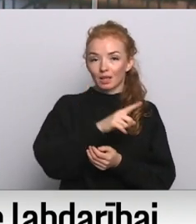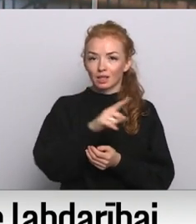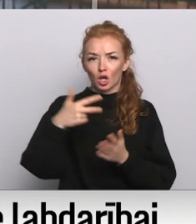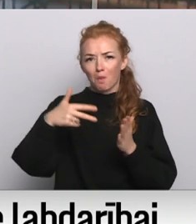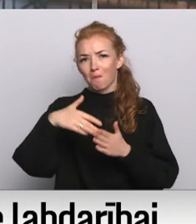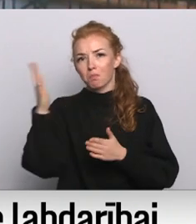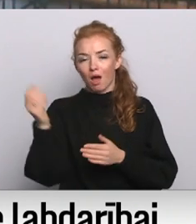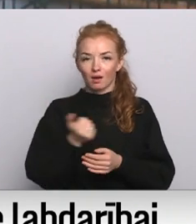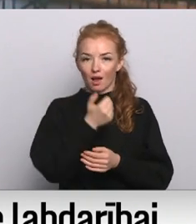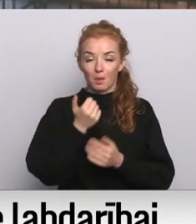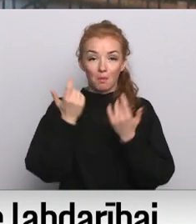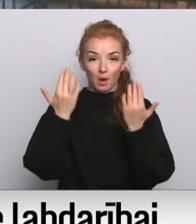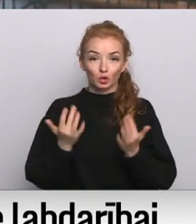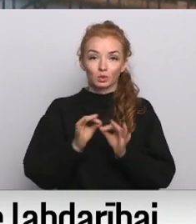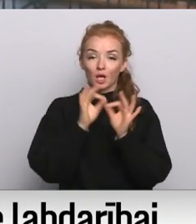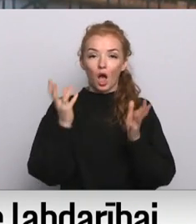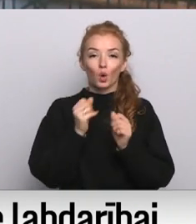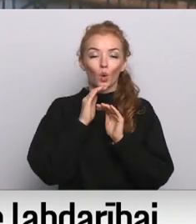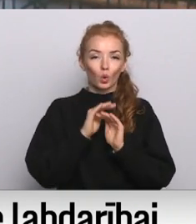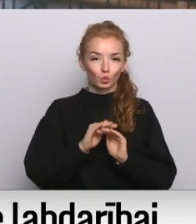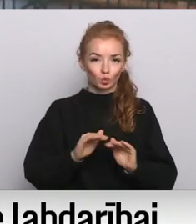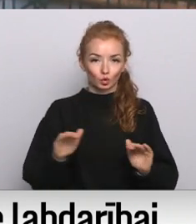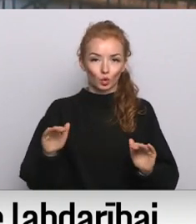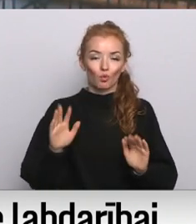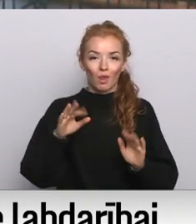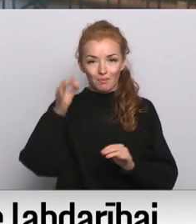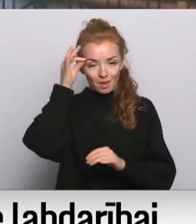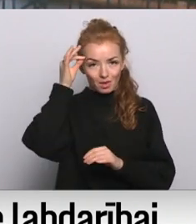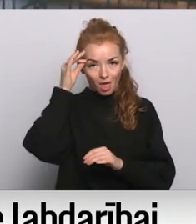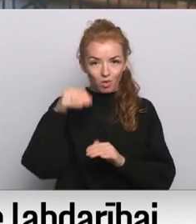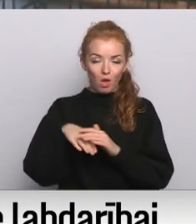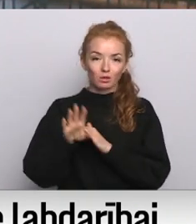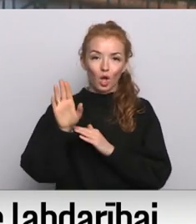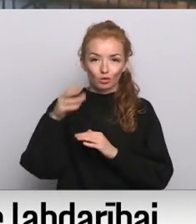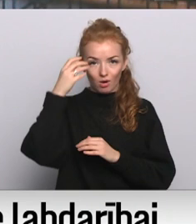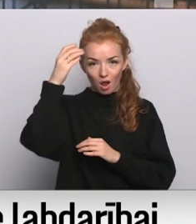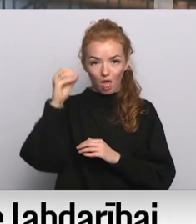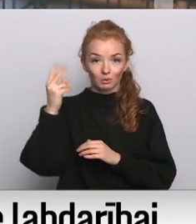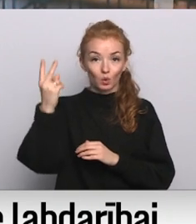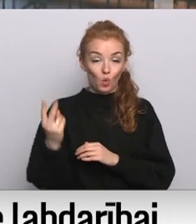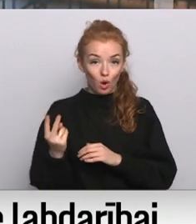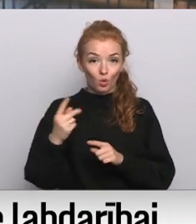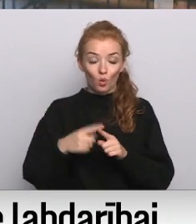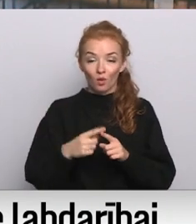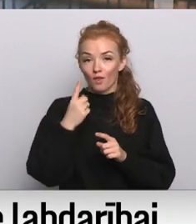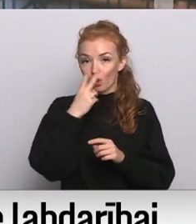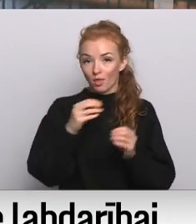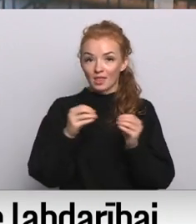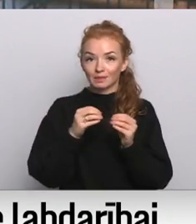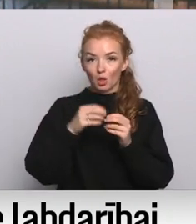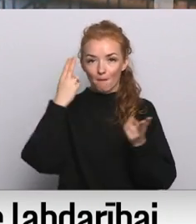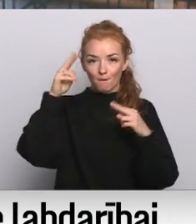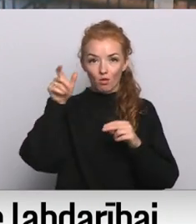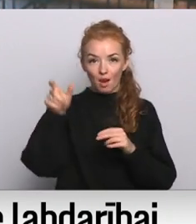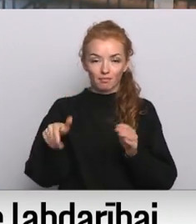gadiem. Pasākums sākās ar klusuma brīdi par godu mūžībā aizgājušajai karalienei Elizabetei II. Kā viena no 10 modelēm,